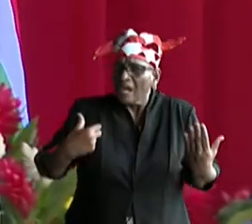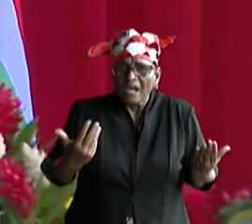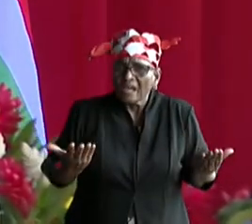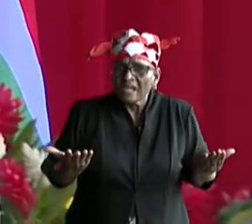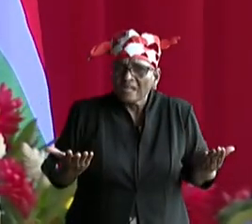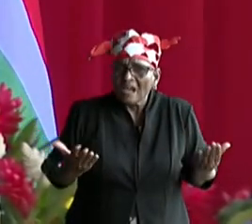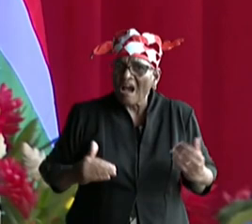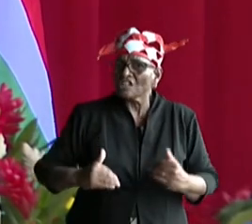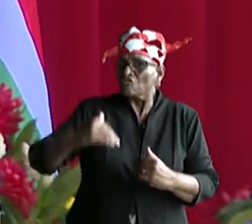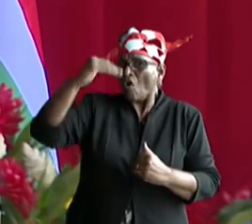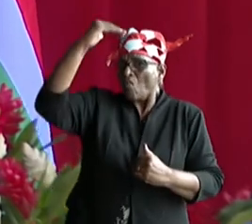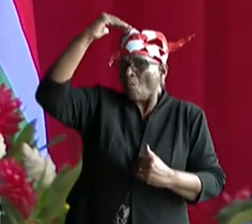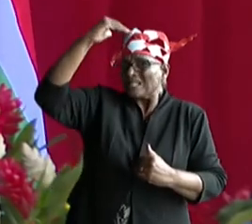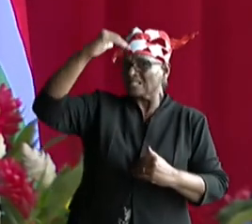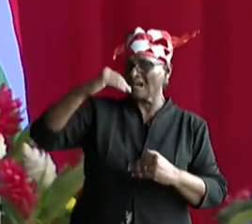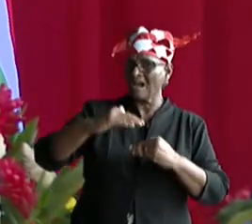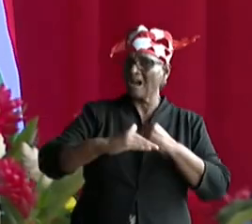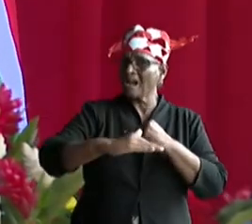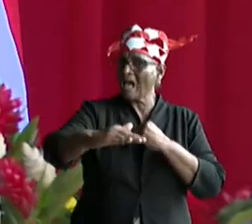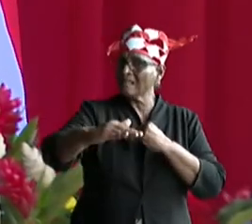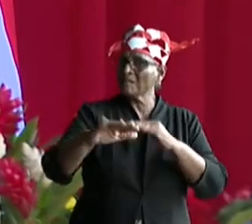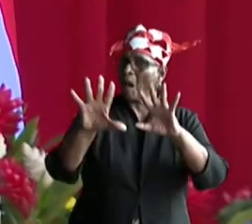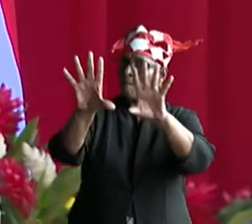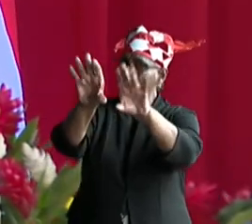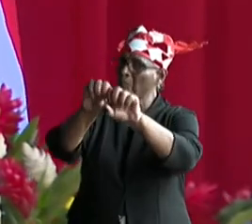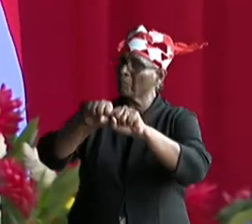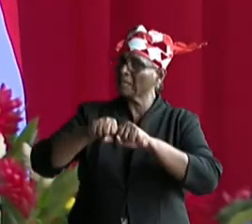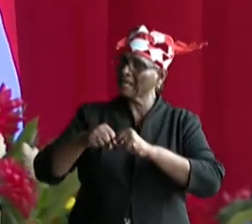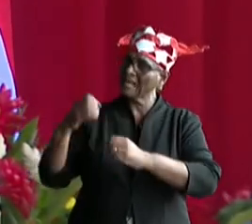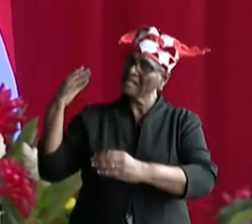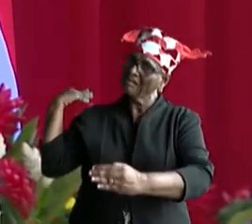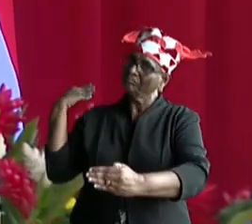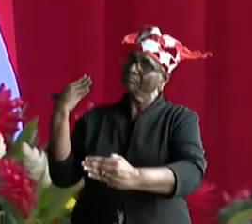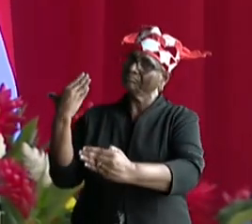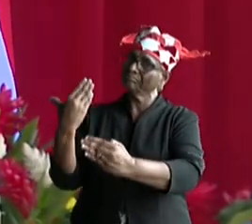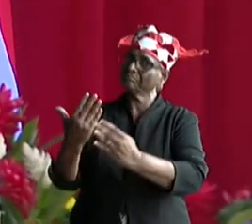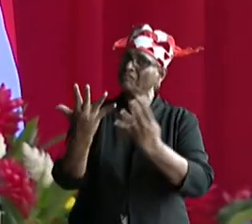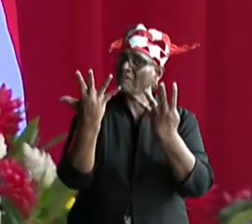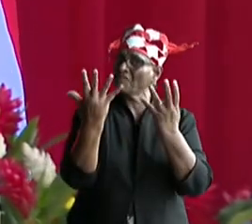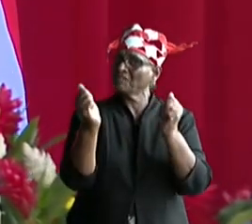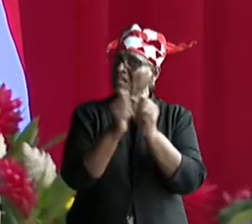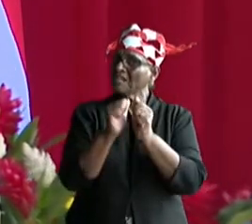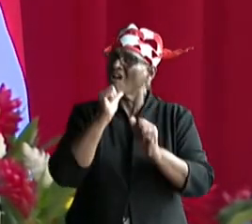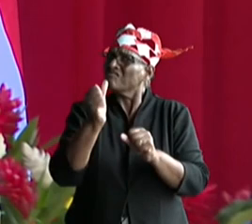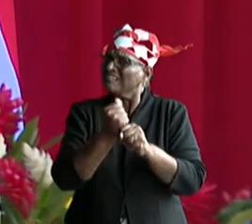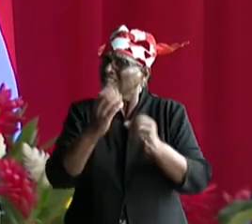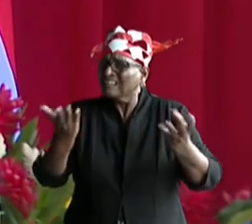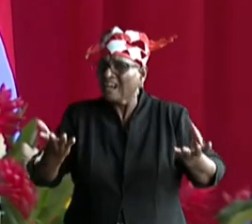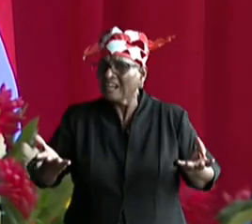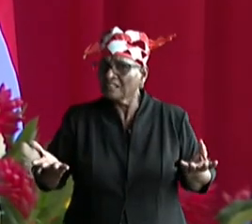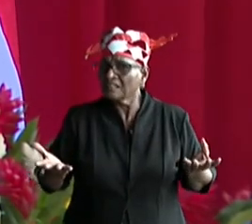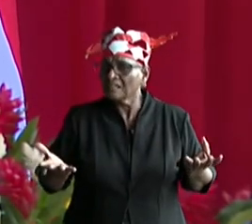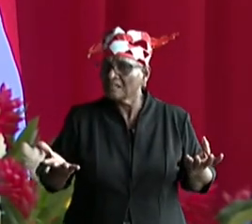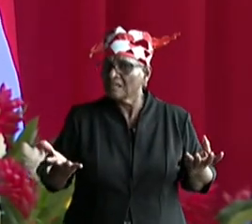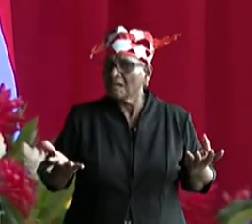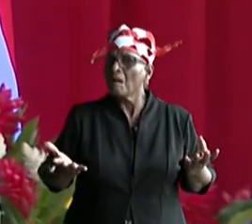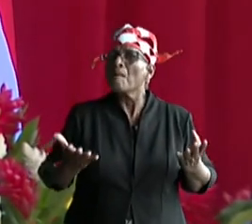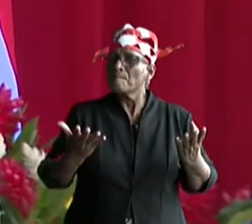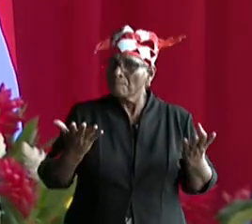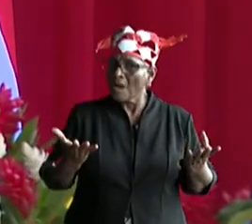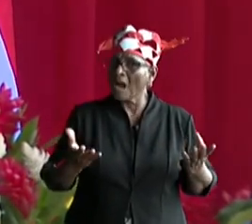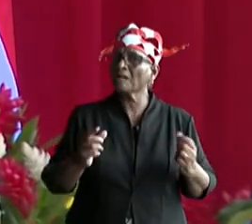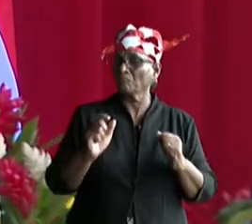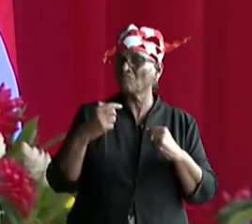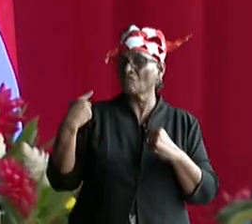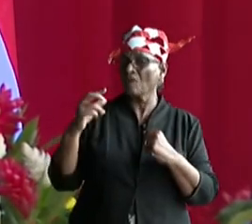als volwassen land bereikt in die afgelopen 45 jaar. En helaas zullen wij op het punt